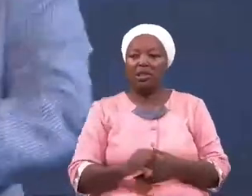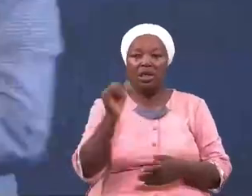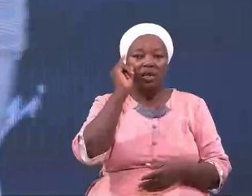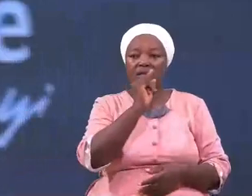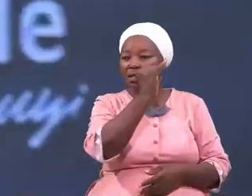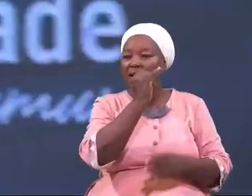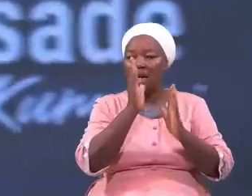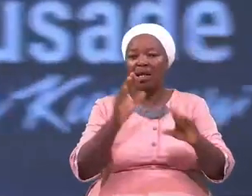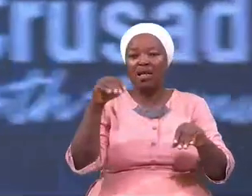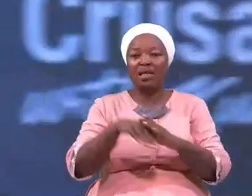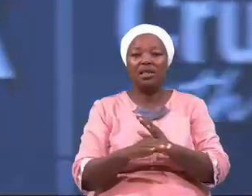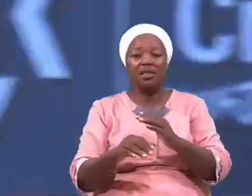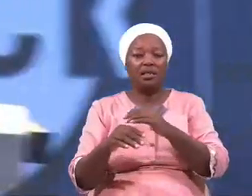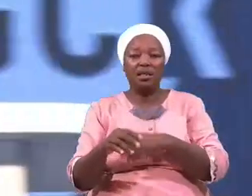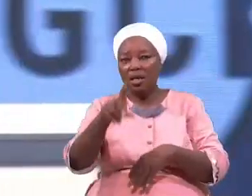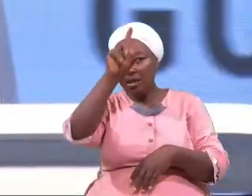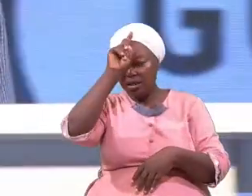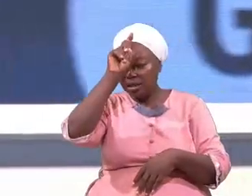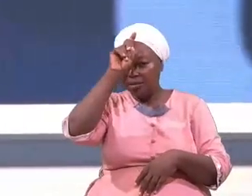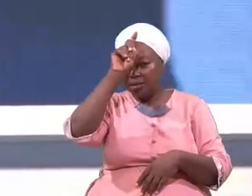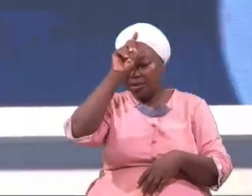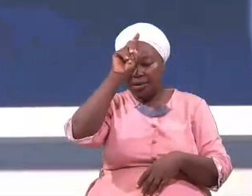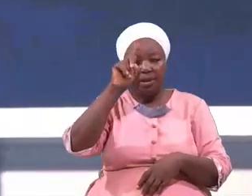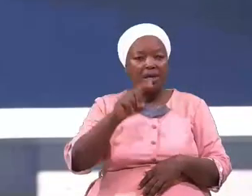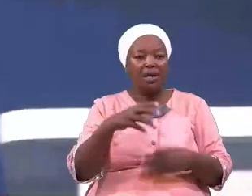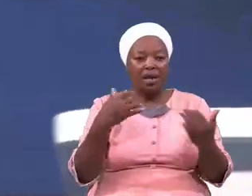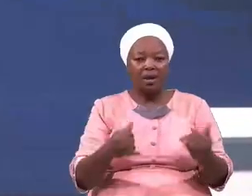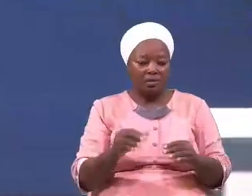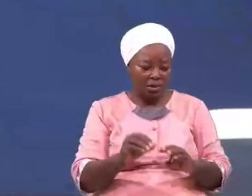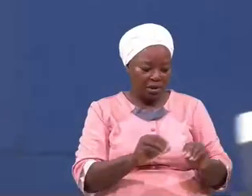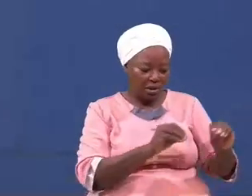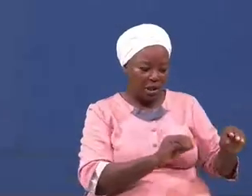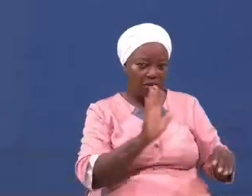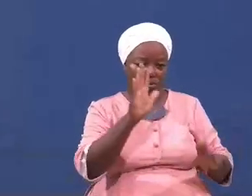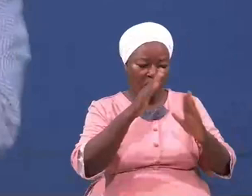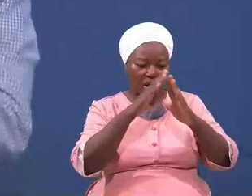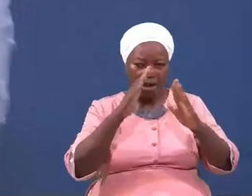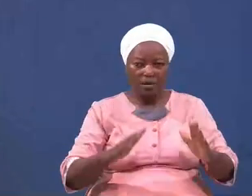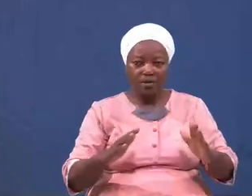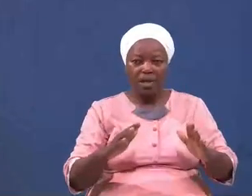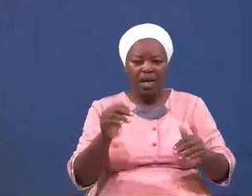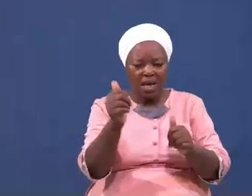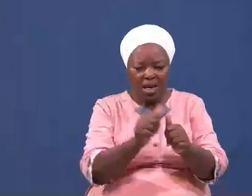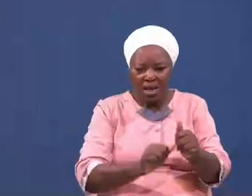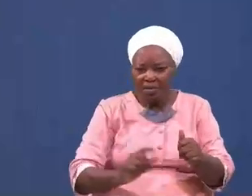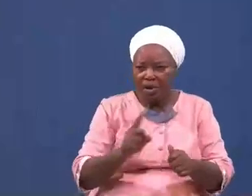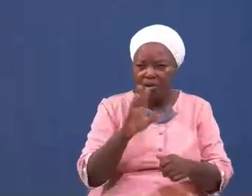Il est venu dire à ces Israélites en Égypte que fouillez vos maisons.